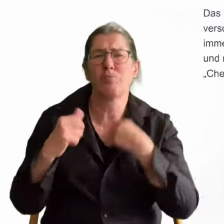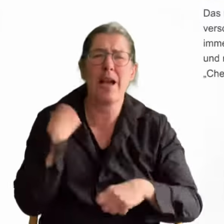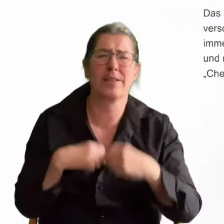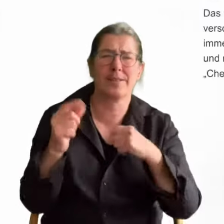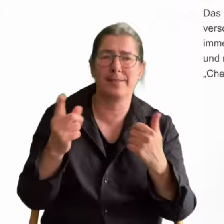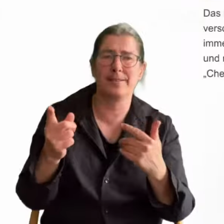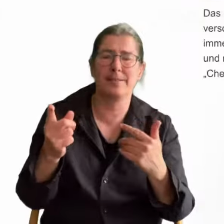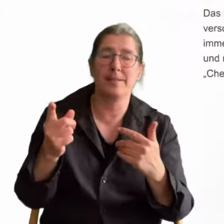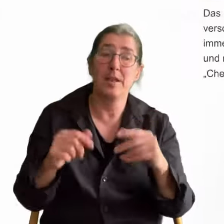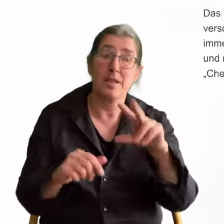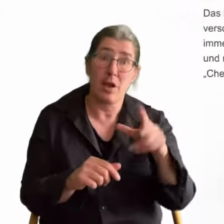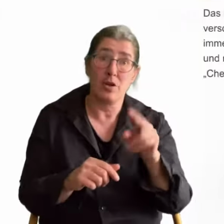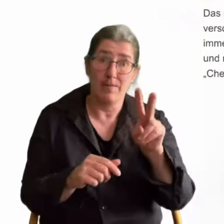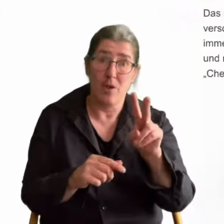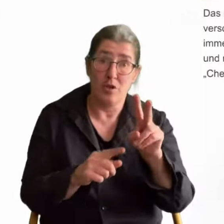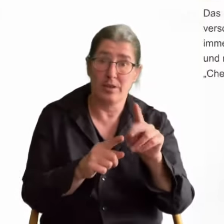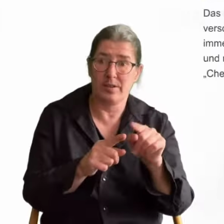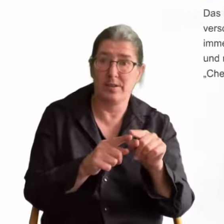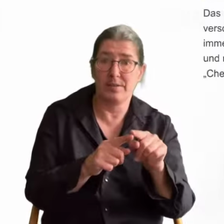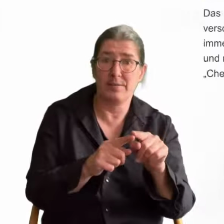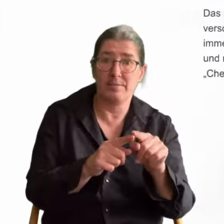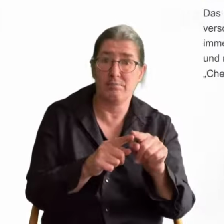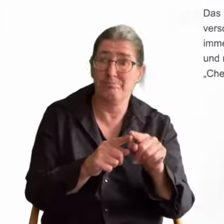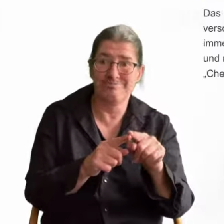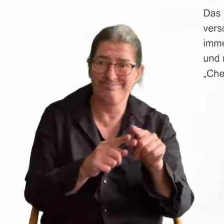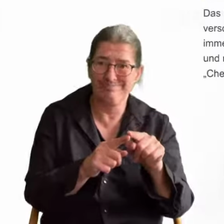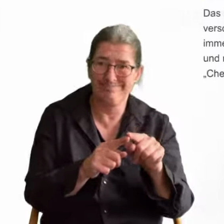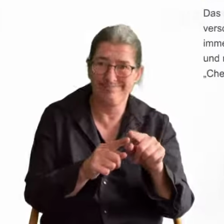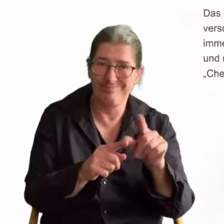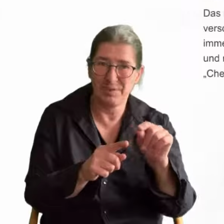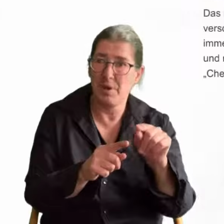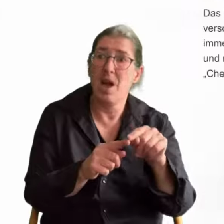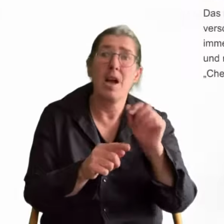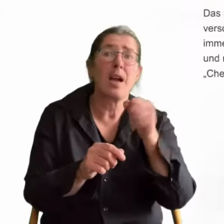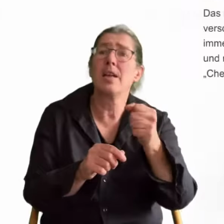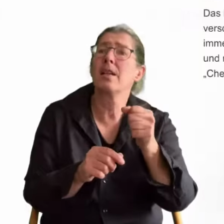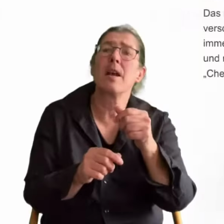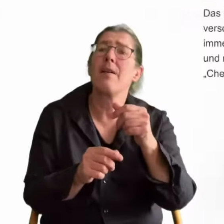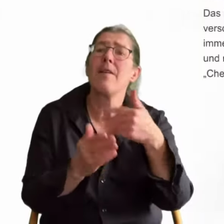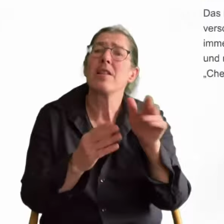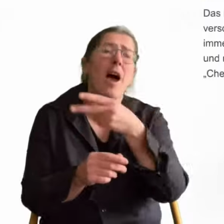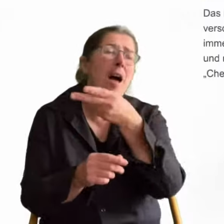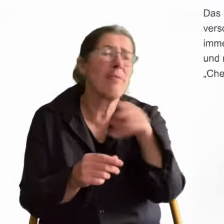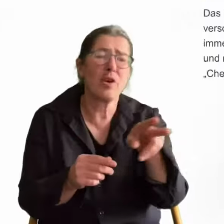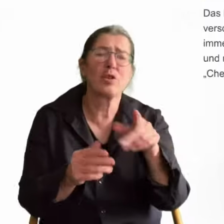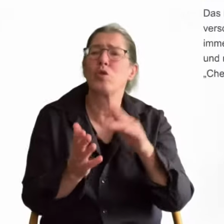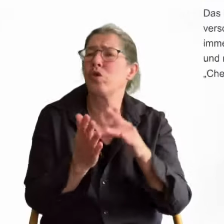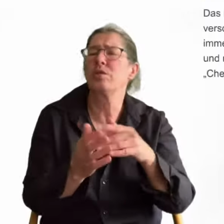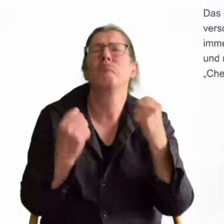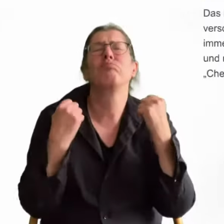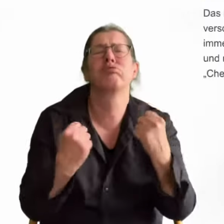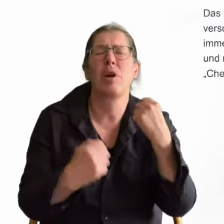und über 300 volt kann er einfach keine weiteren antwort mehr geben entweder weil die schmerzen so stark sind oder